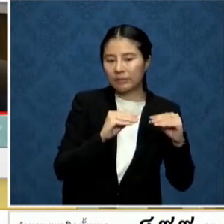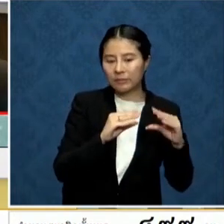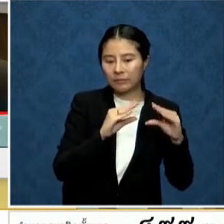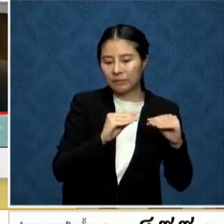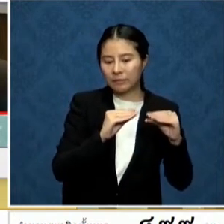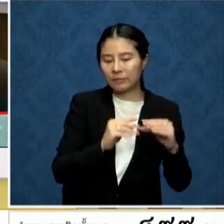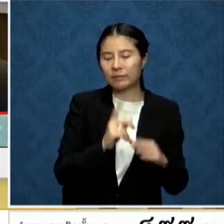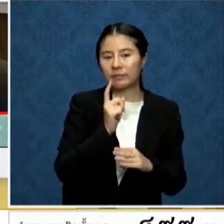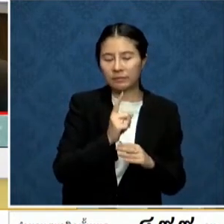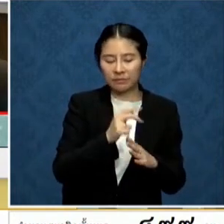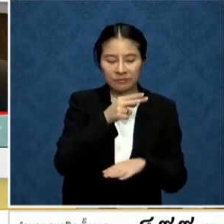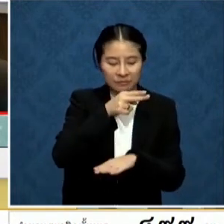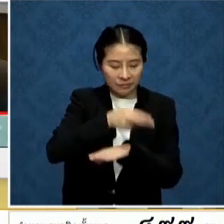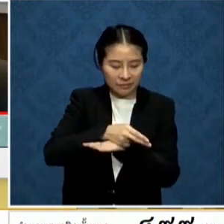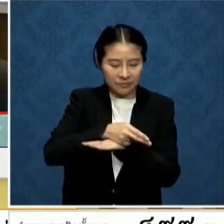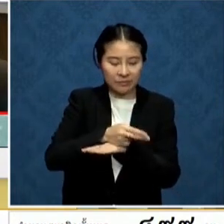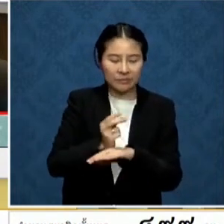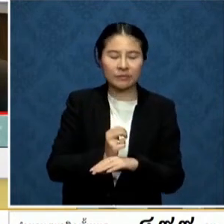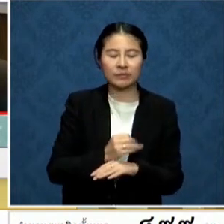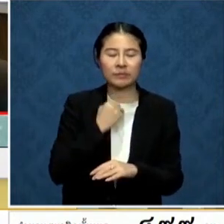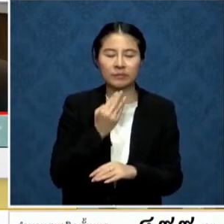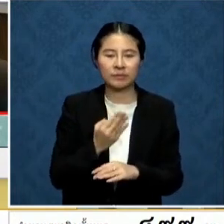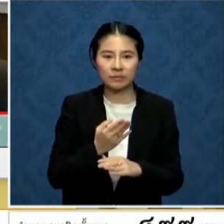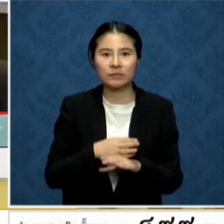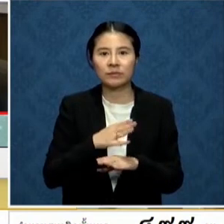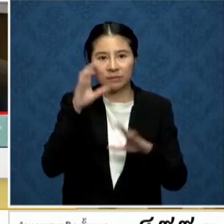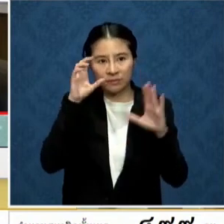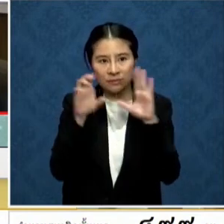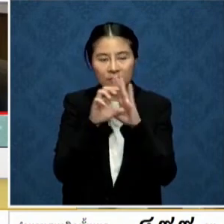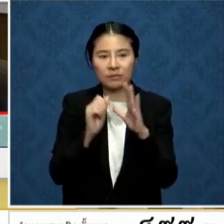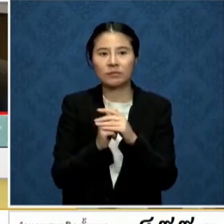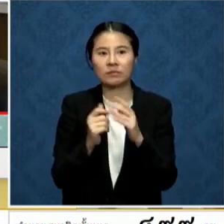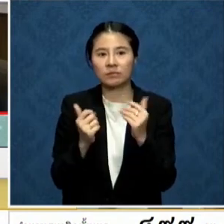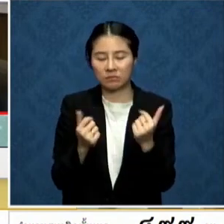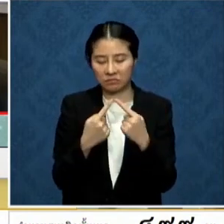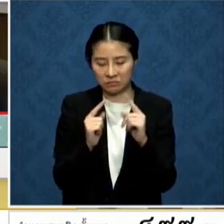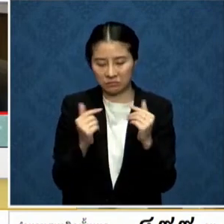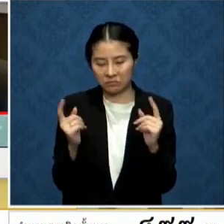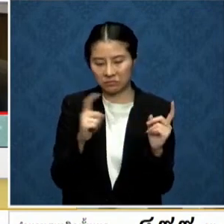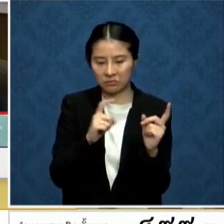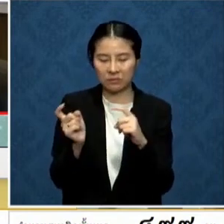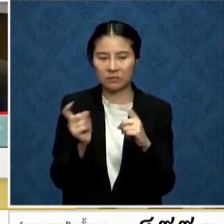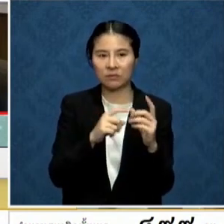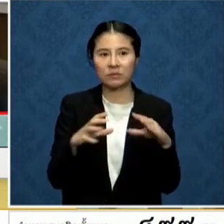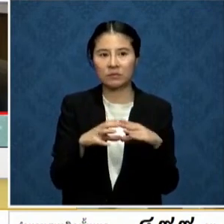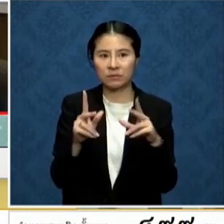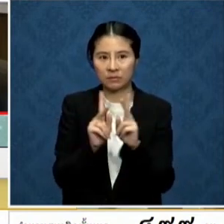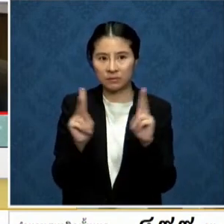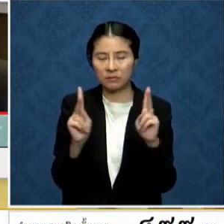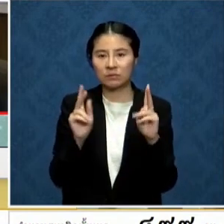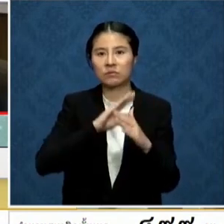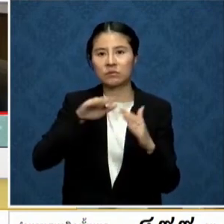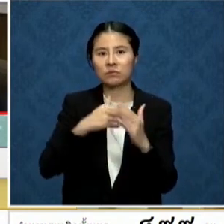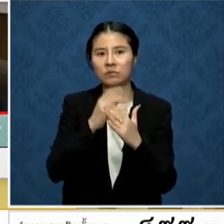การให้ถ่ายทอดสดเกิดขึ้นได้แต่ที่ผ่านมาเนี่ยมีข้อถกเถียงนะคะในเรื่องนี้ในกรรมาธิการหลายกรรมาธิการ